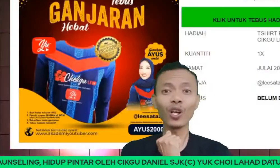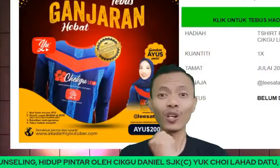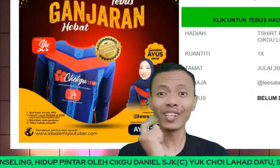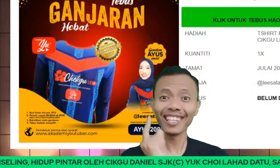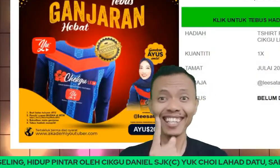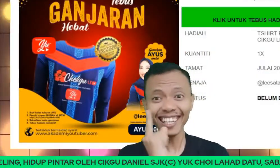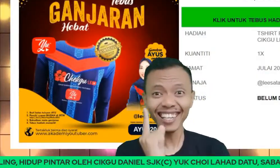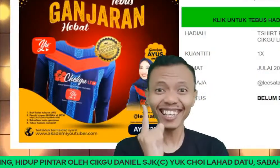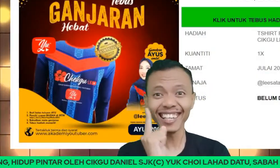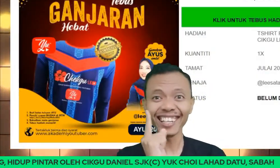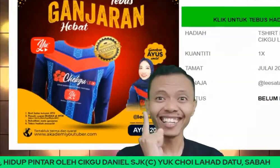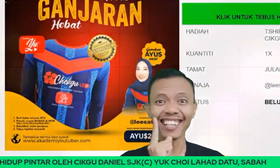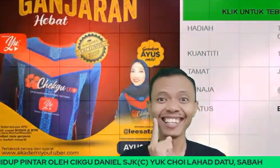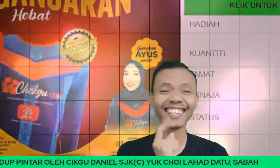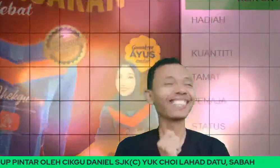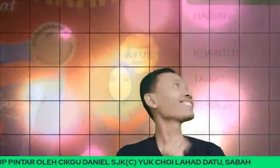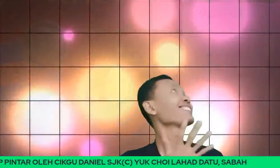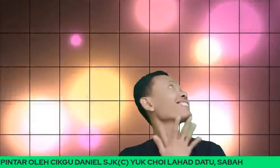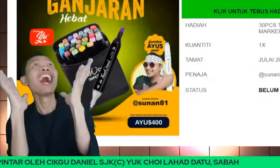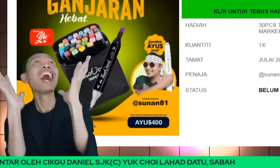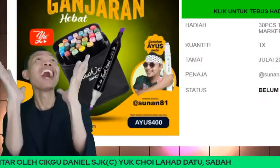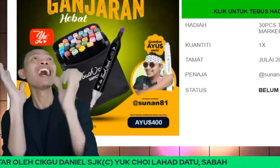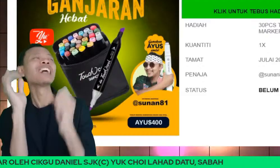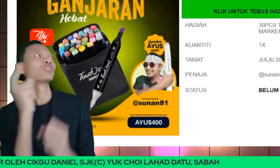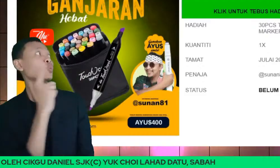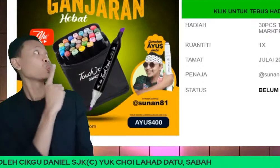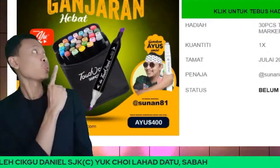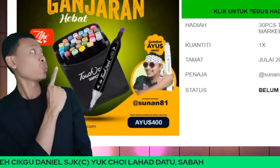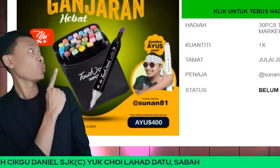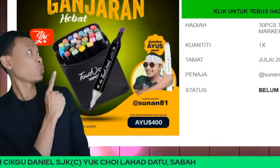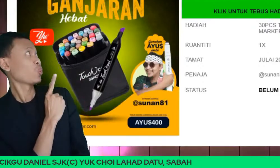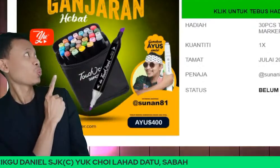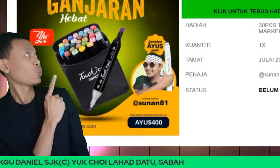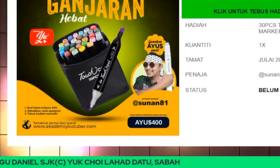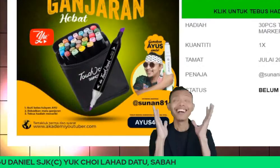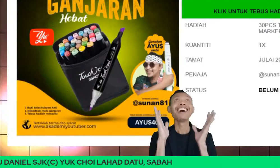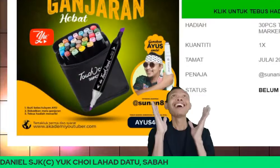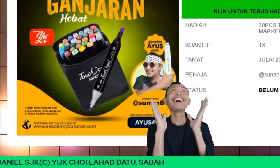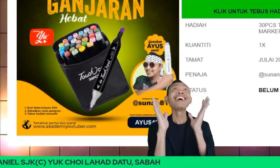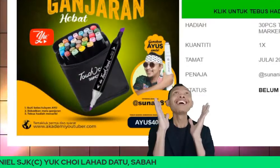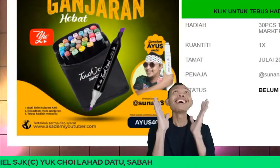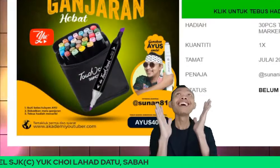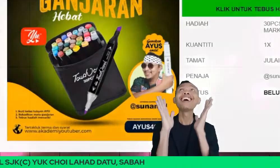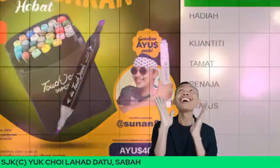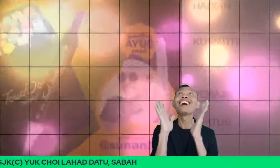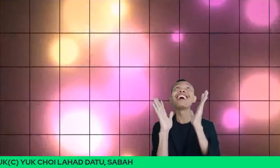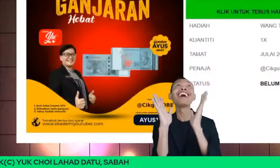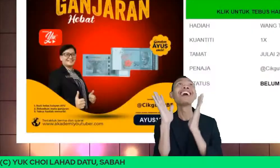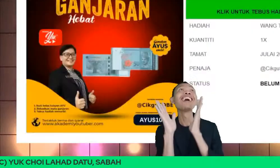hadiah-hadiah yang menarik ini tunggu apalagi segalanya percuma